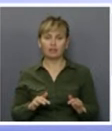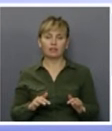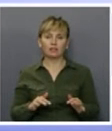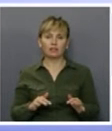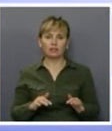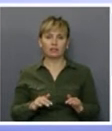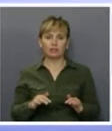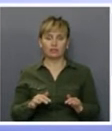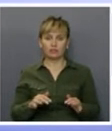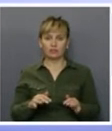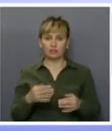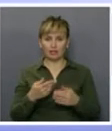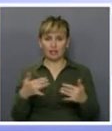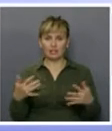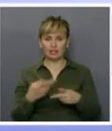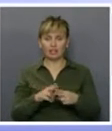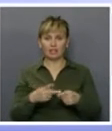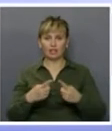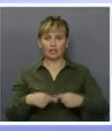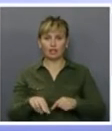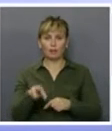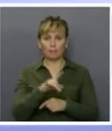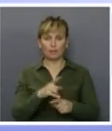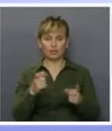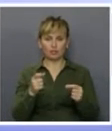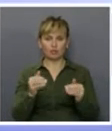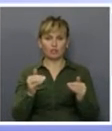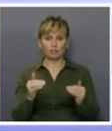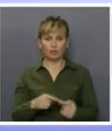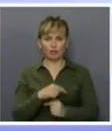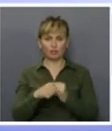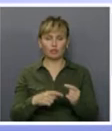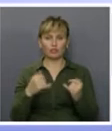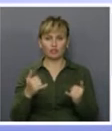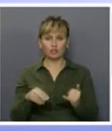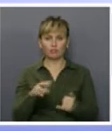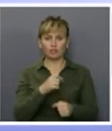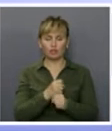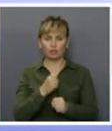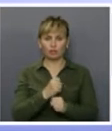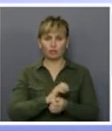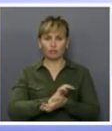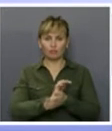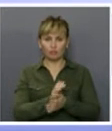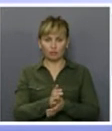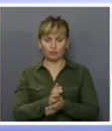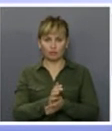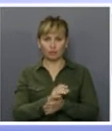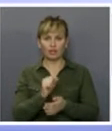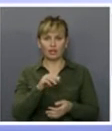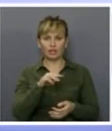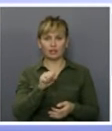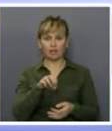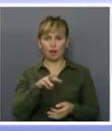точки зрения вот, неправительственных организаций, мы немножко сбавили обороты. То есть сейчас мы непосредственно работаем в плотном взаимодействии с НПП «Атамекен». У нас